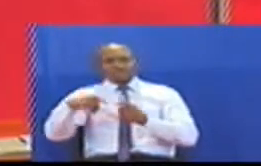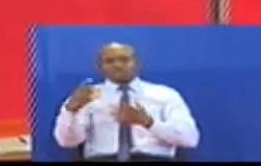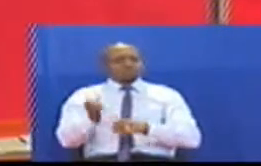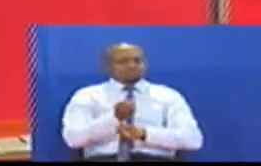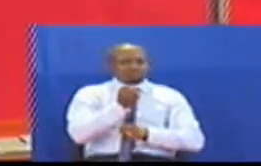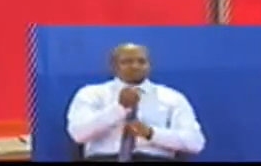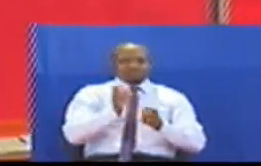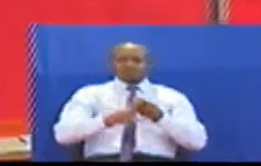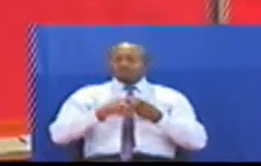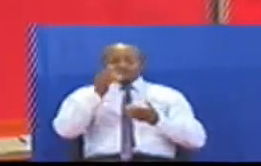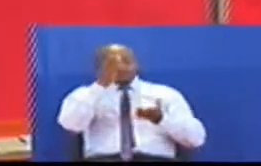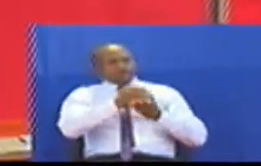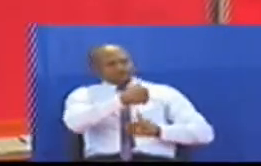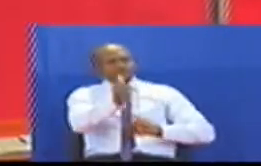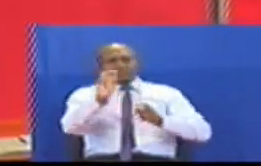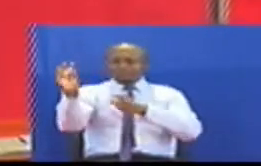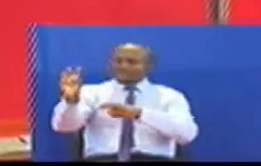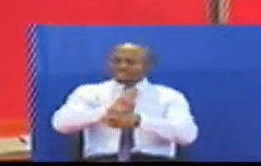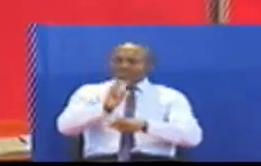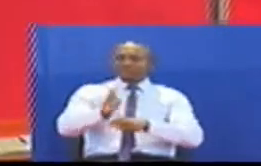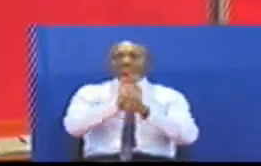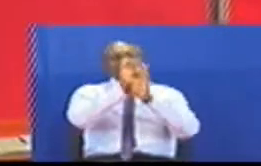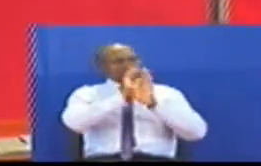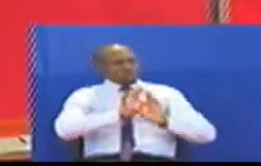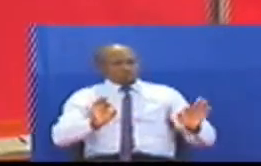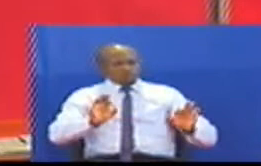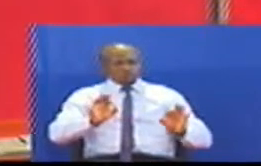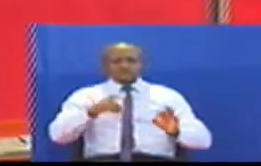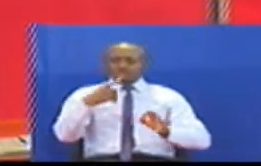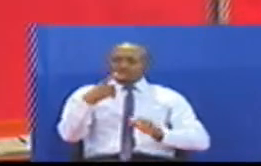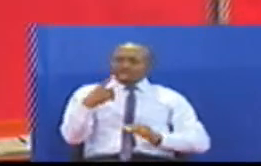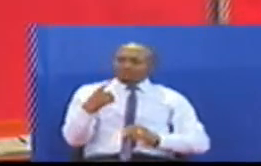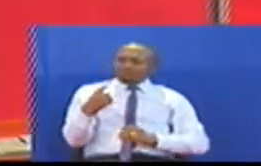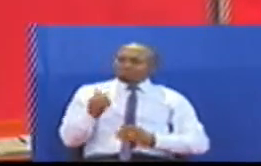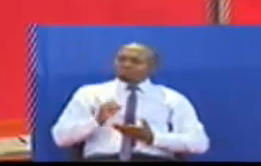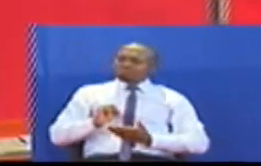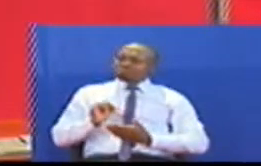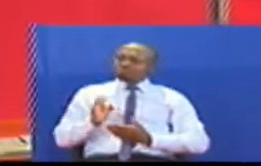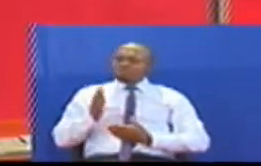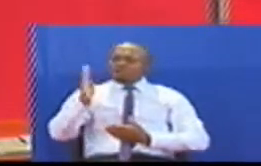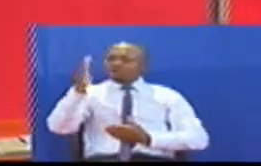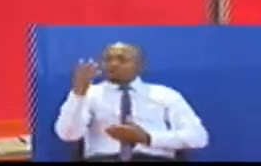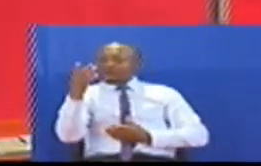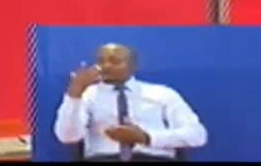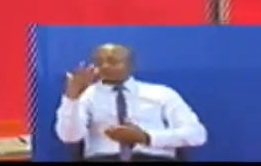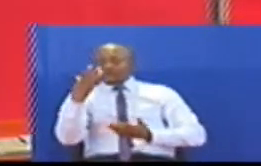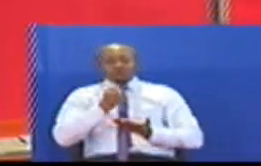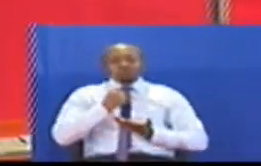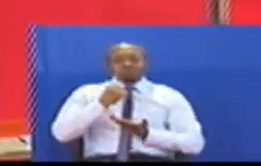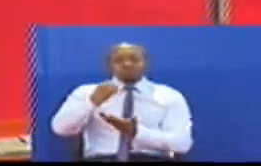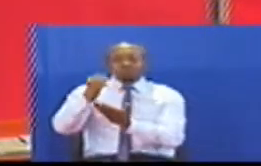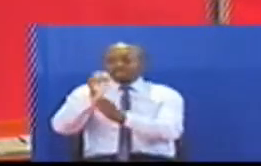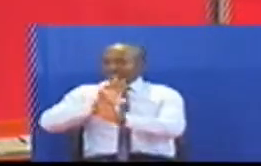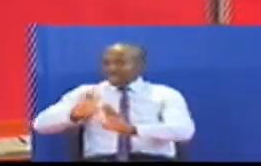kweli alisimamia vizuri, tulipata fedha zisizopungua bilioni 45. Leo tatizo la maji kwa Msoma mjini ni